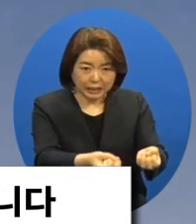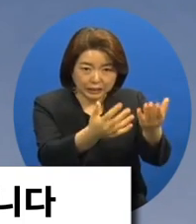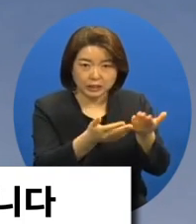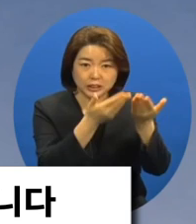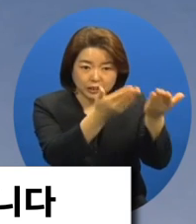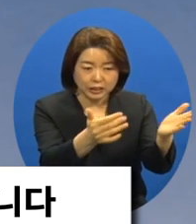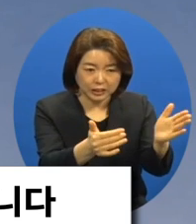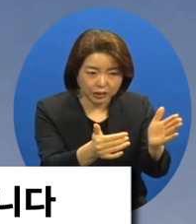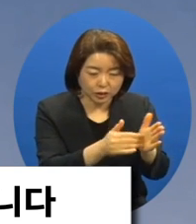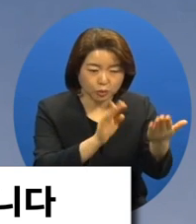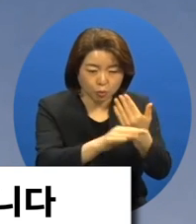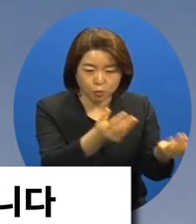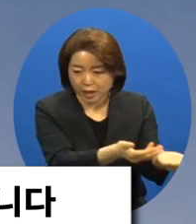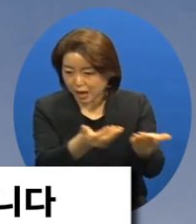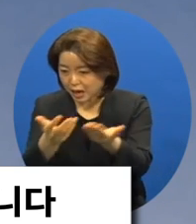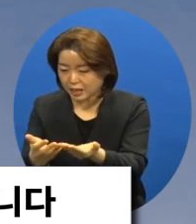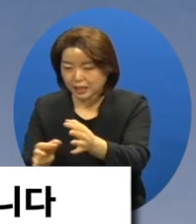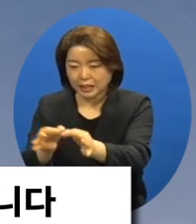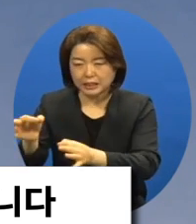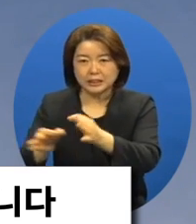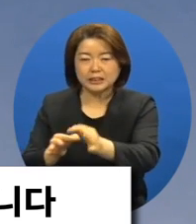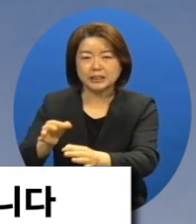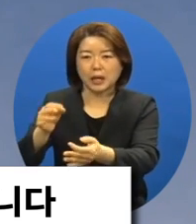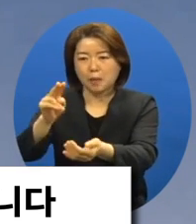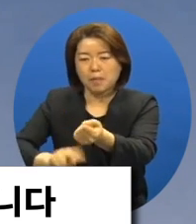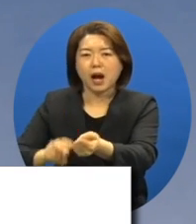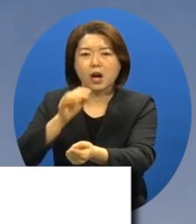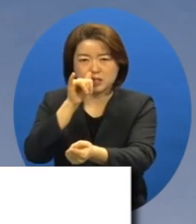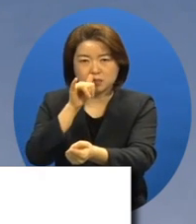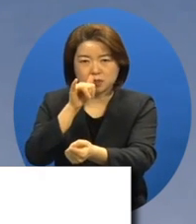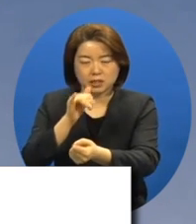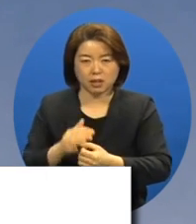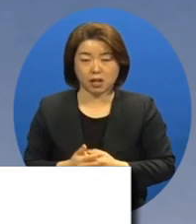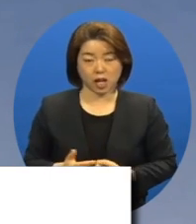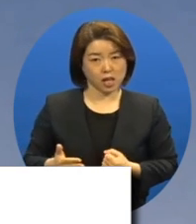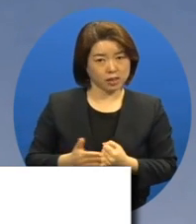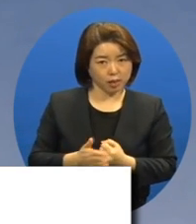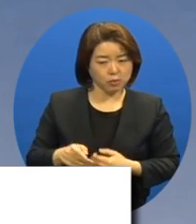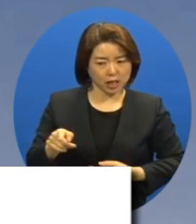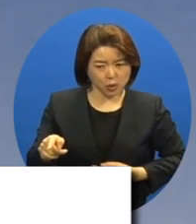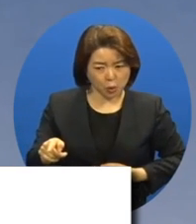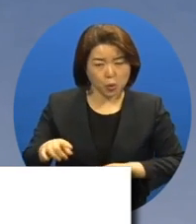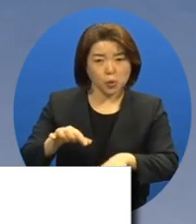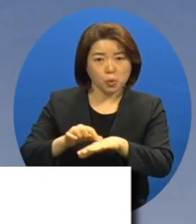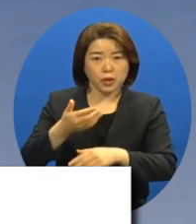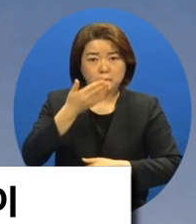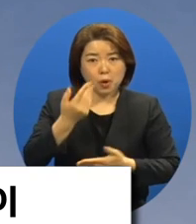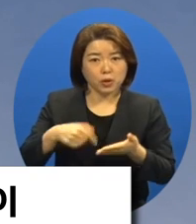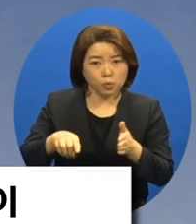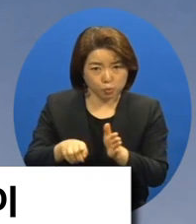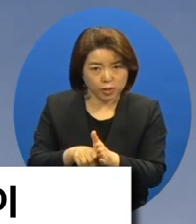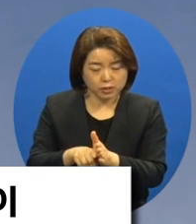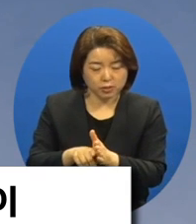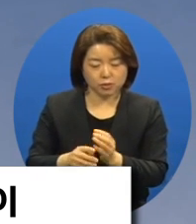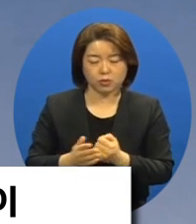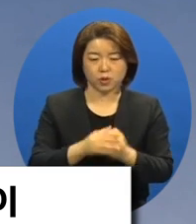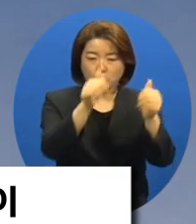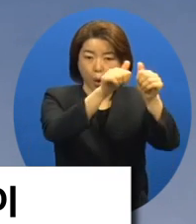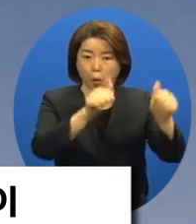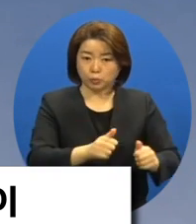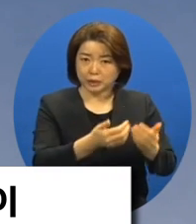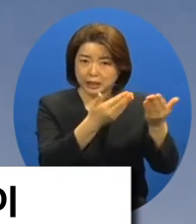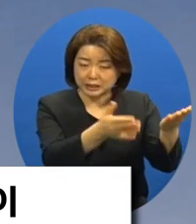그런 고기가 시장에 나온 겁니다 그러니 고기를 먹으려면 우상에게 바쳐진